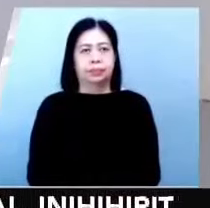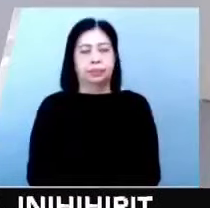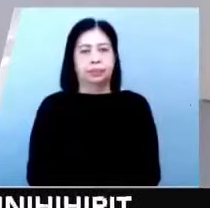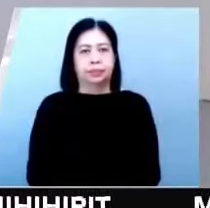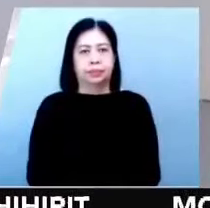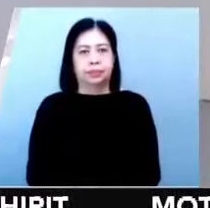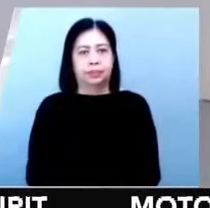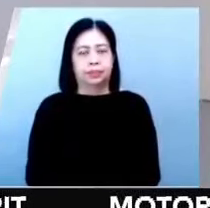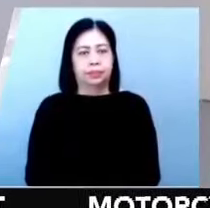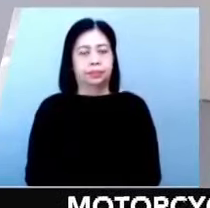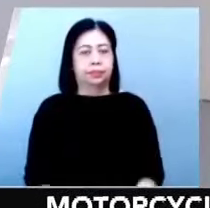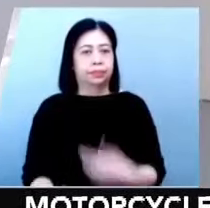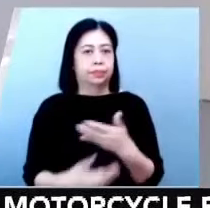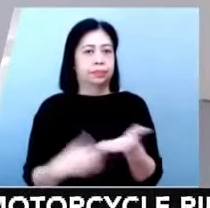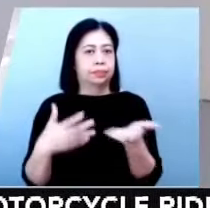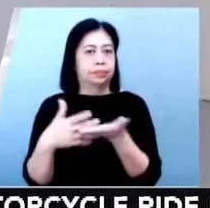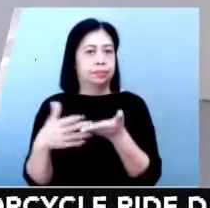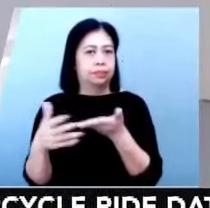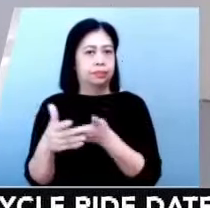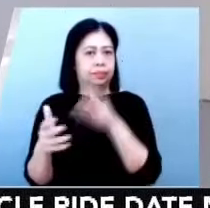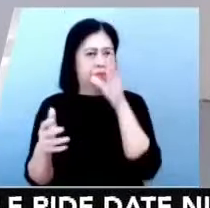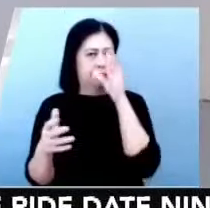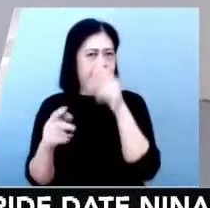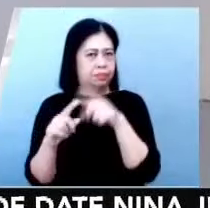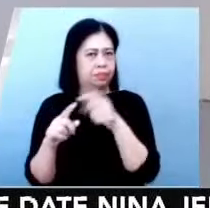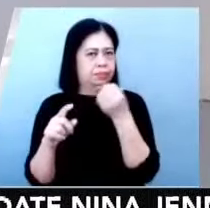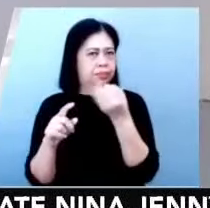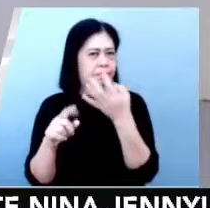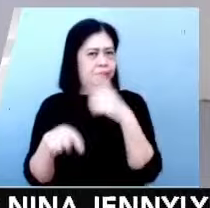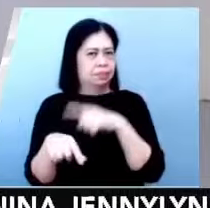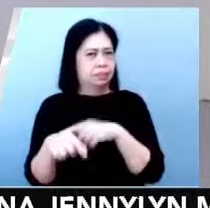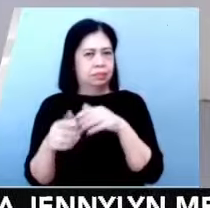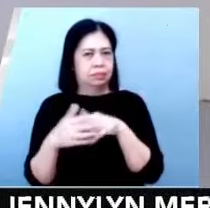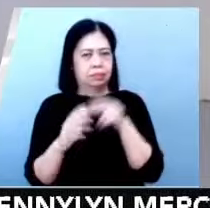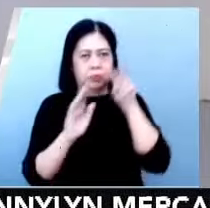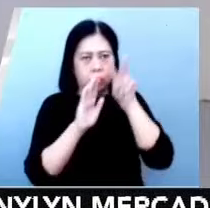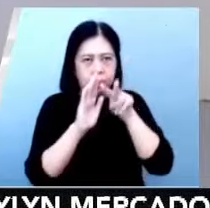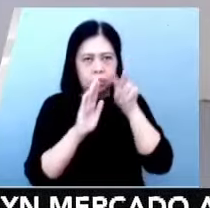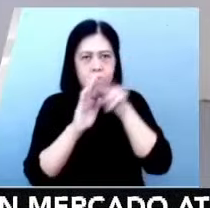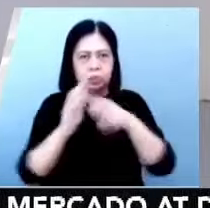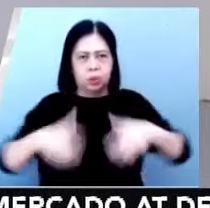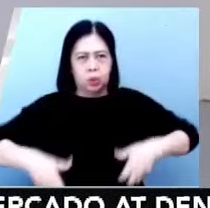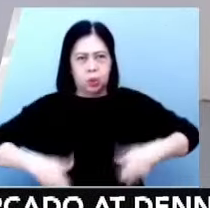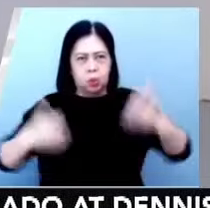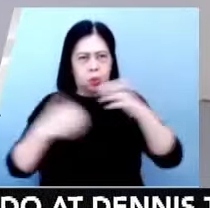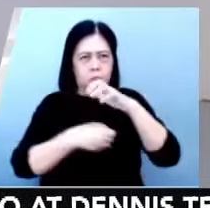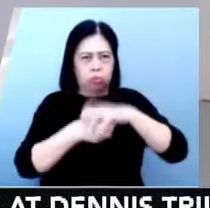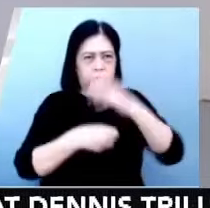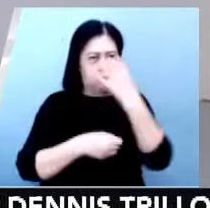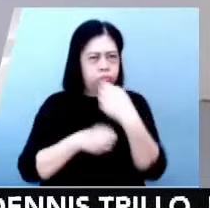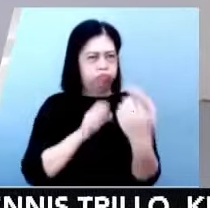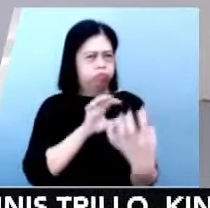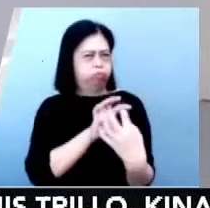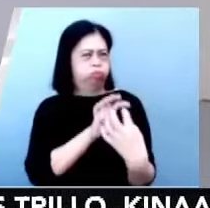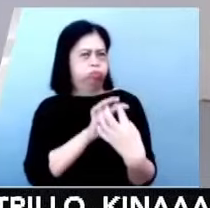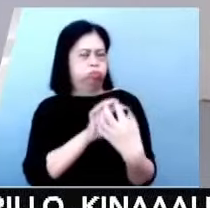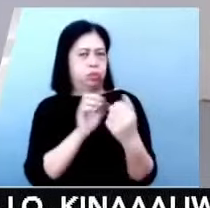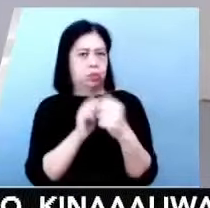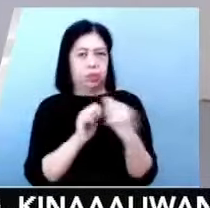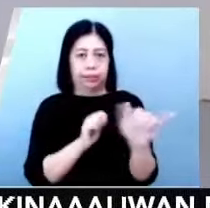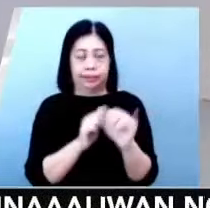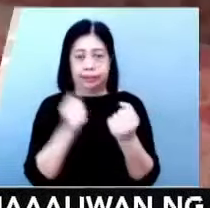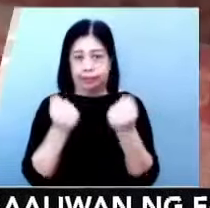Sinampahan ng reklamo ang isang lalaking makailang beses nang na-videohan na galit na nakikipagtalo sa kapwa niya